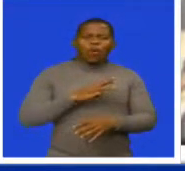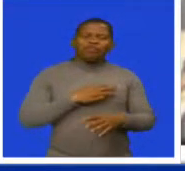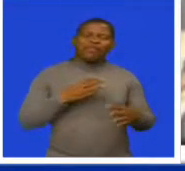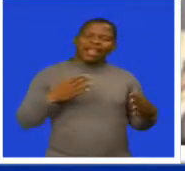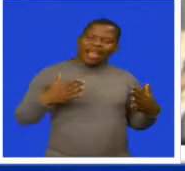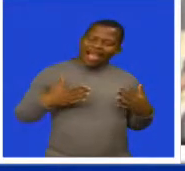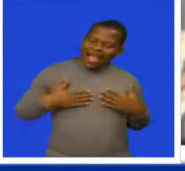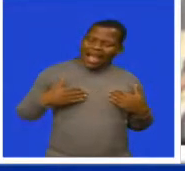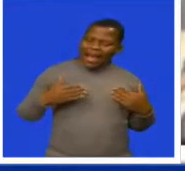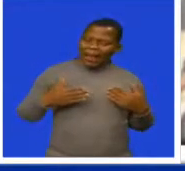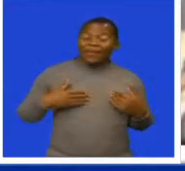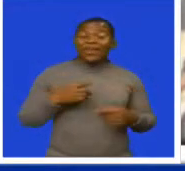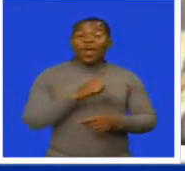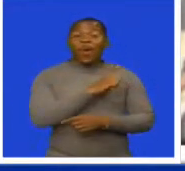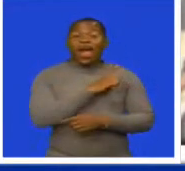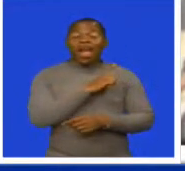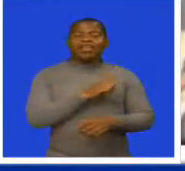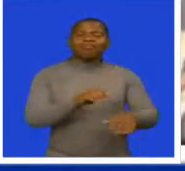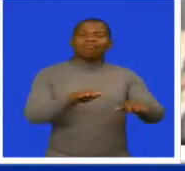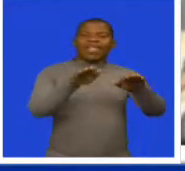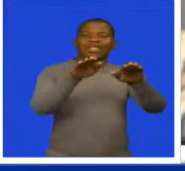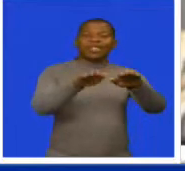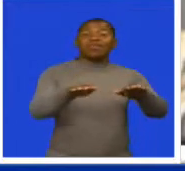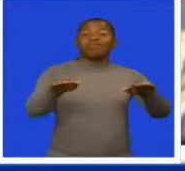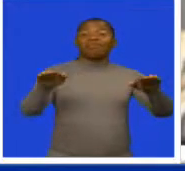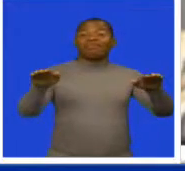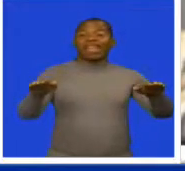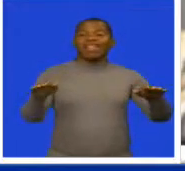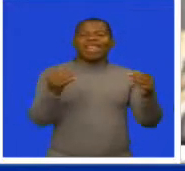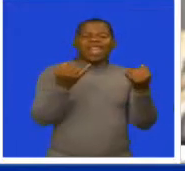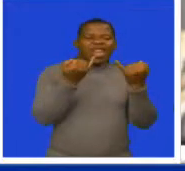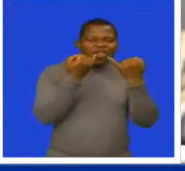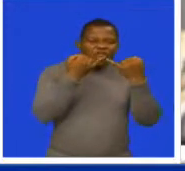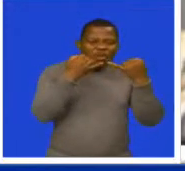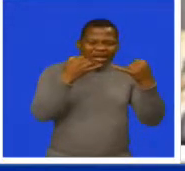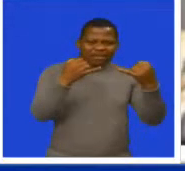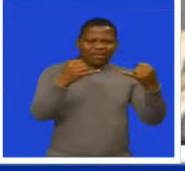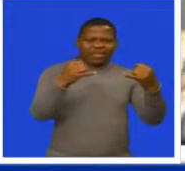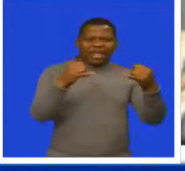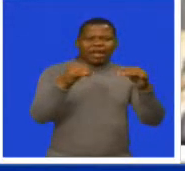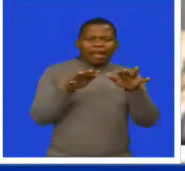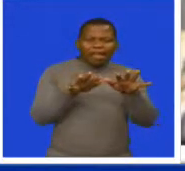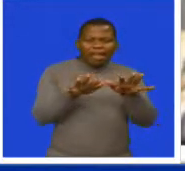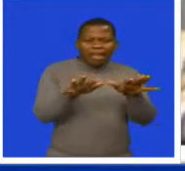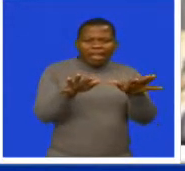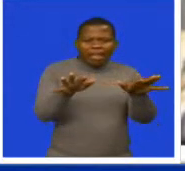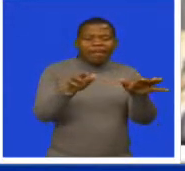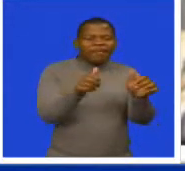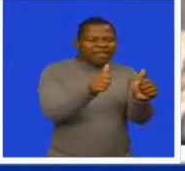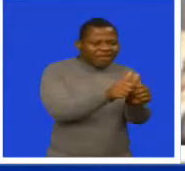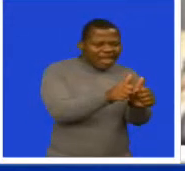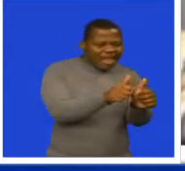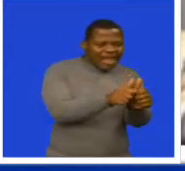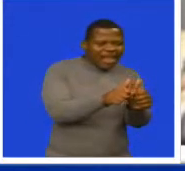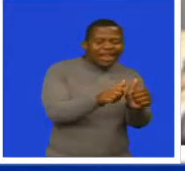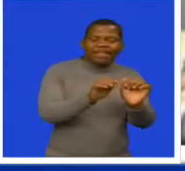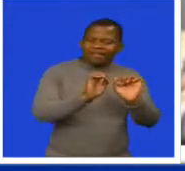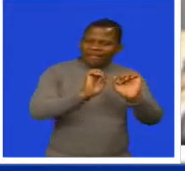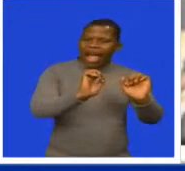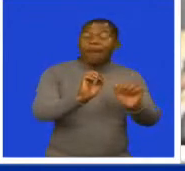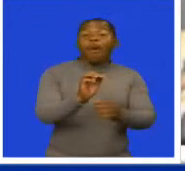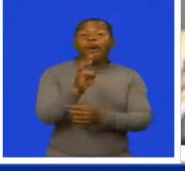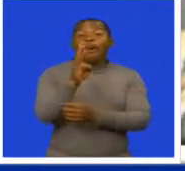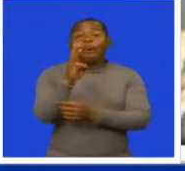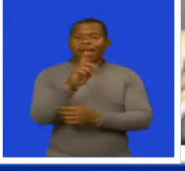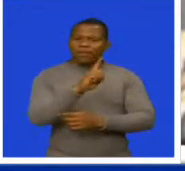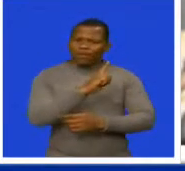students atawu khona kuthatha lo mlayeto awumikise kuma peers awo lapho baphila khona etindzaweni lapho bakhona khona ukuze